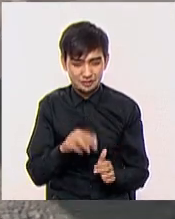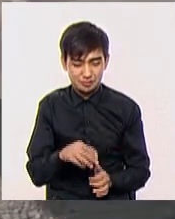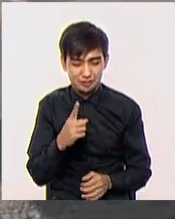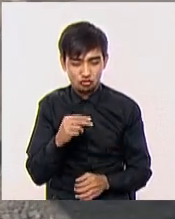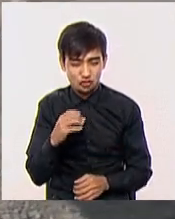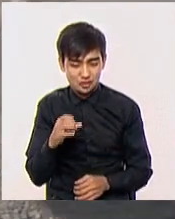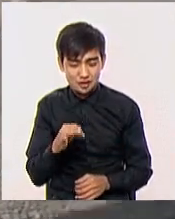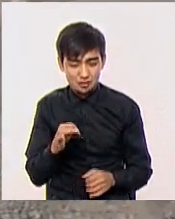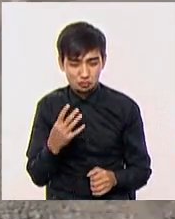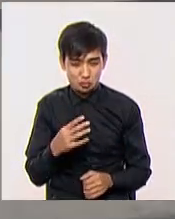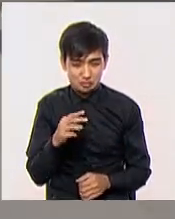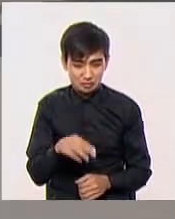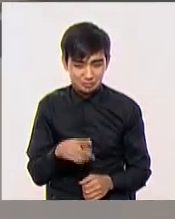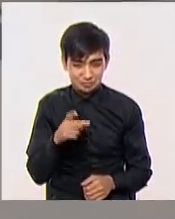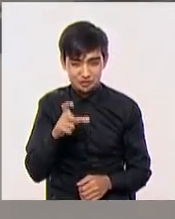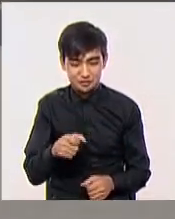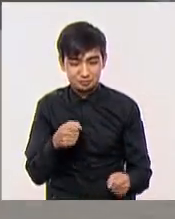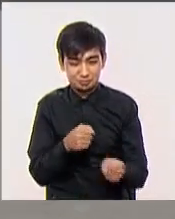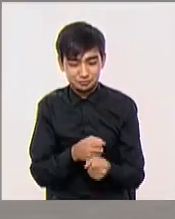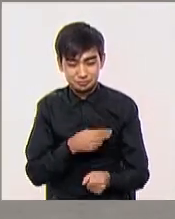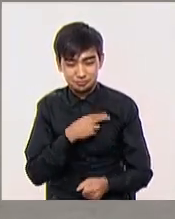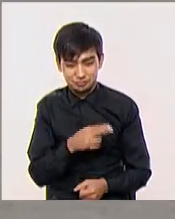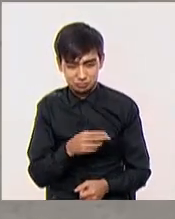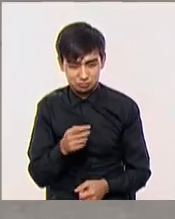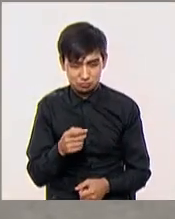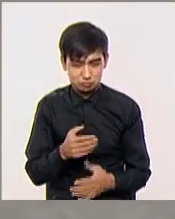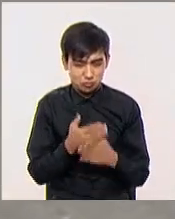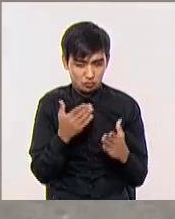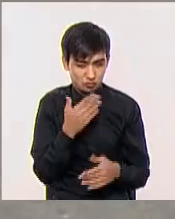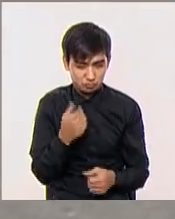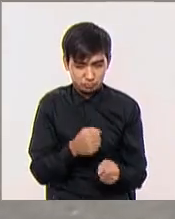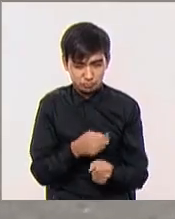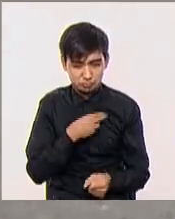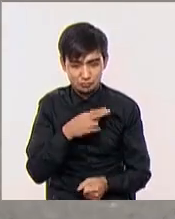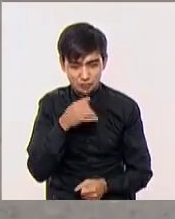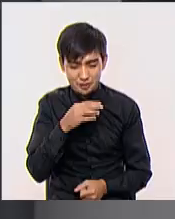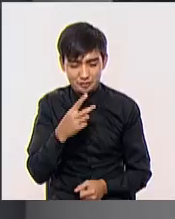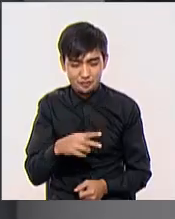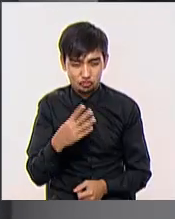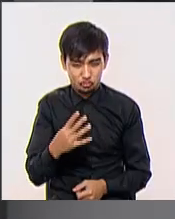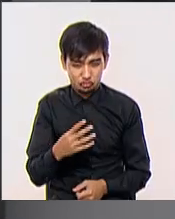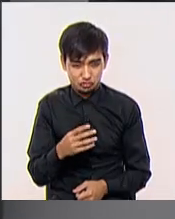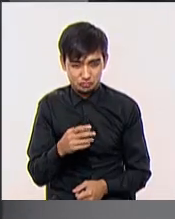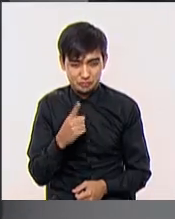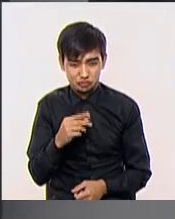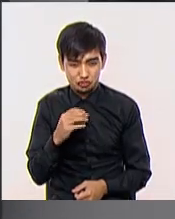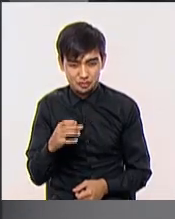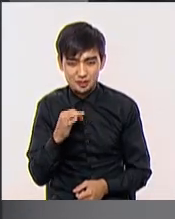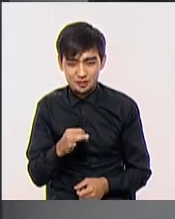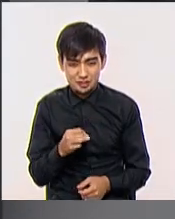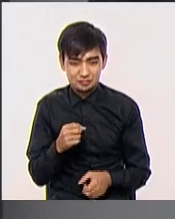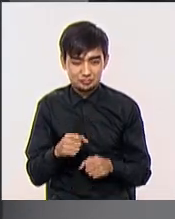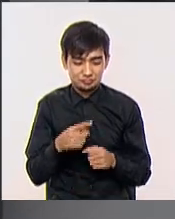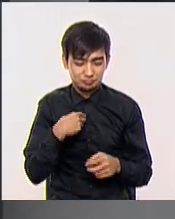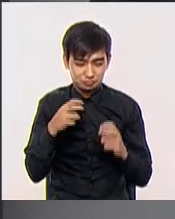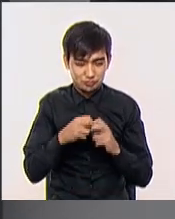вот при скорости в 40 км сбить человека насмерть вероятность очень небольшая. Что уж говорить о 24-х. Нагила Ташенова надеется опротестовать